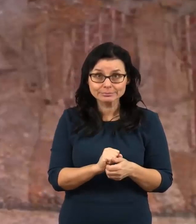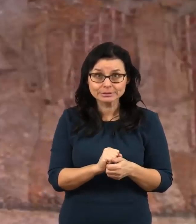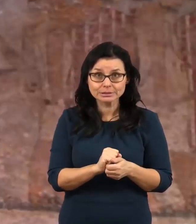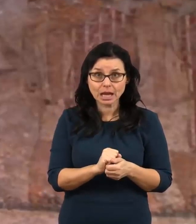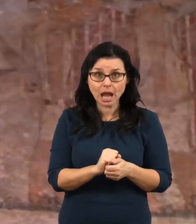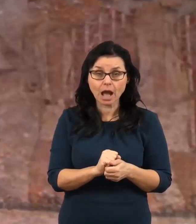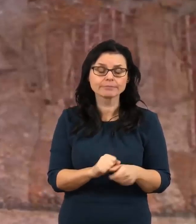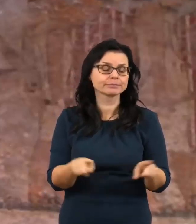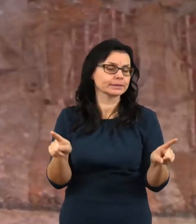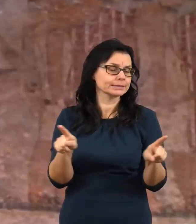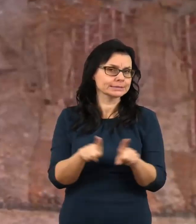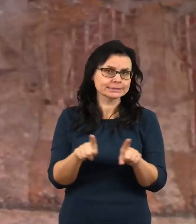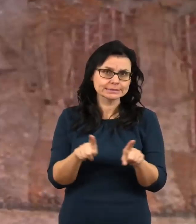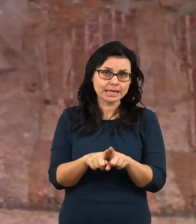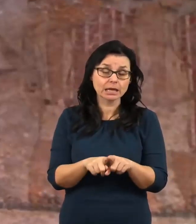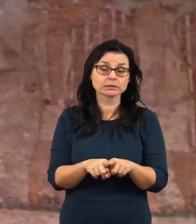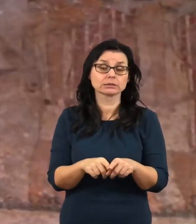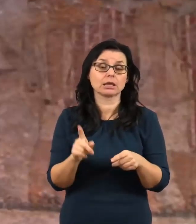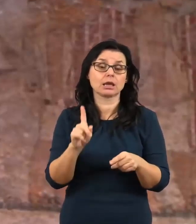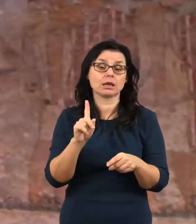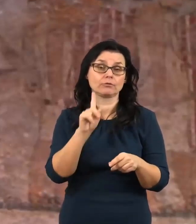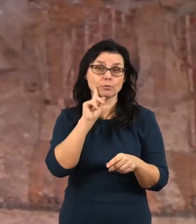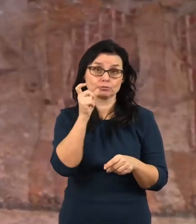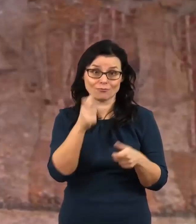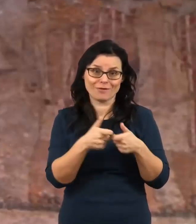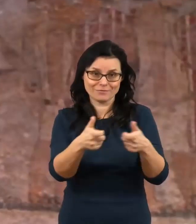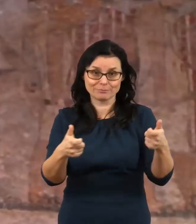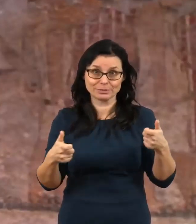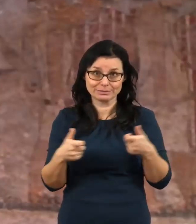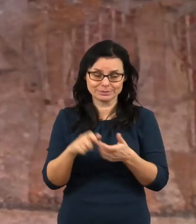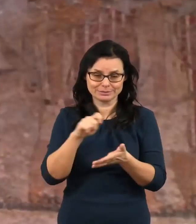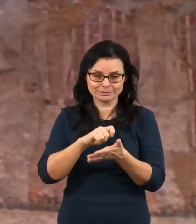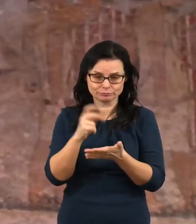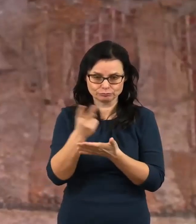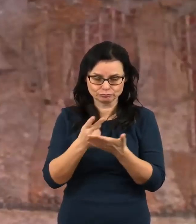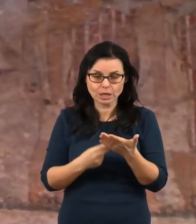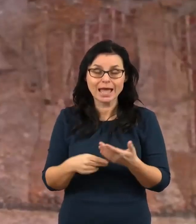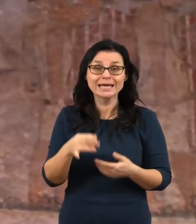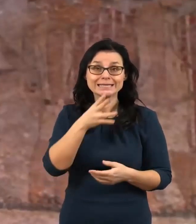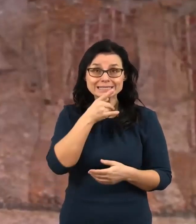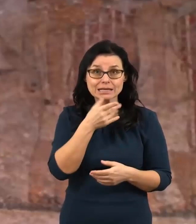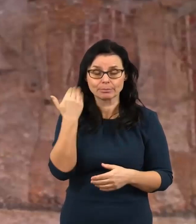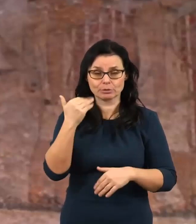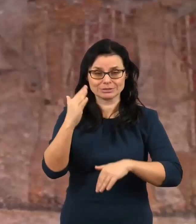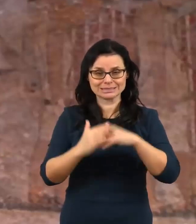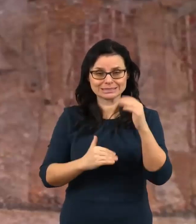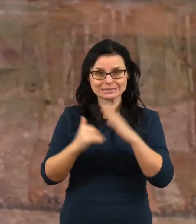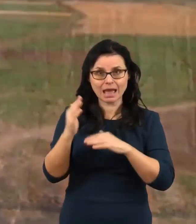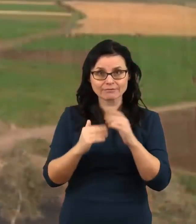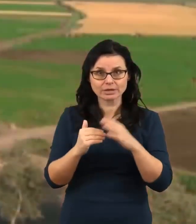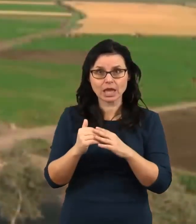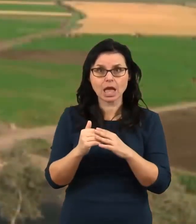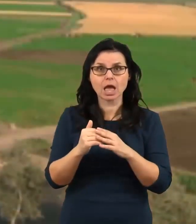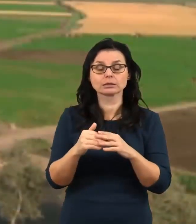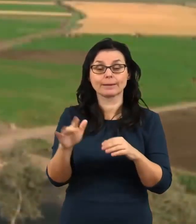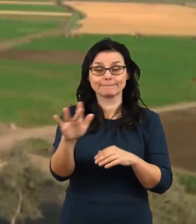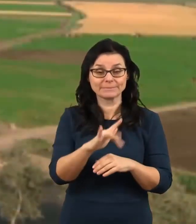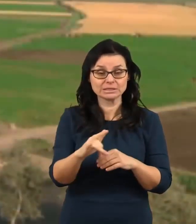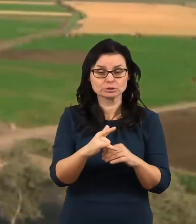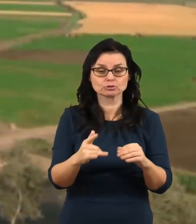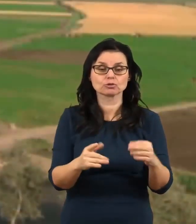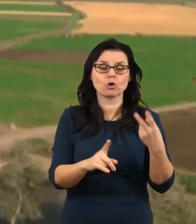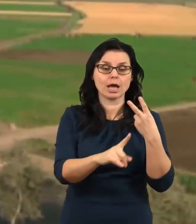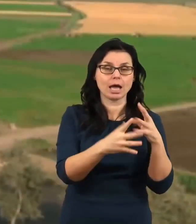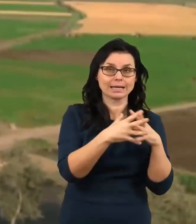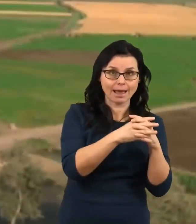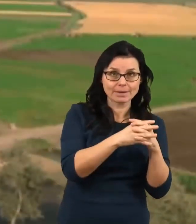Stejně tak v božím slově čteme, že v Izraelité stavěli Rameses a Fýton, jako dvě